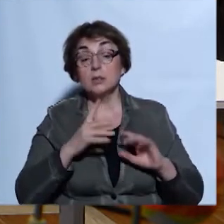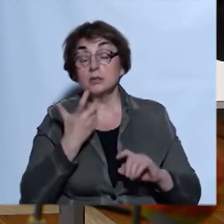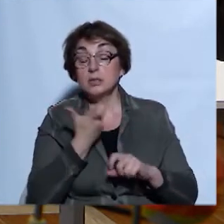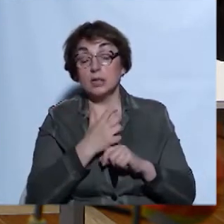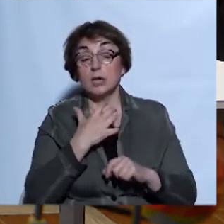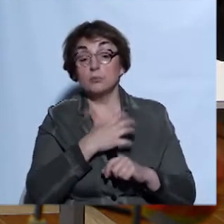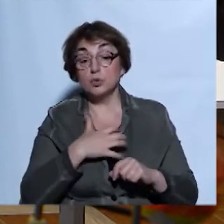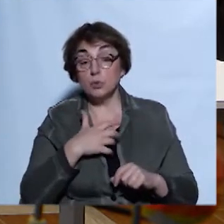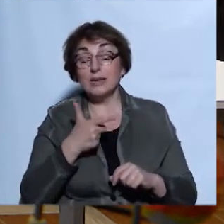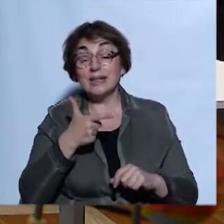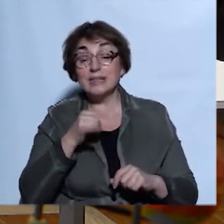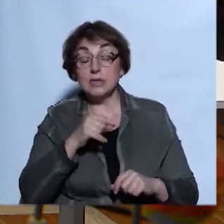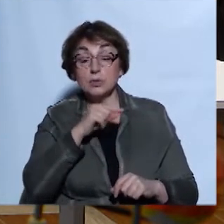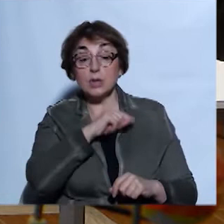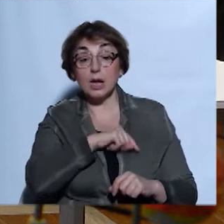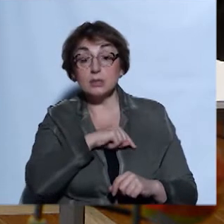Დავწეროთ ეს რეაქცია.